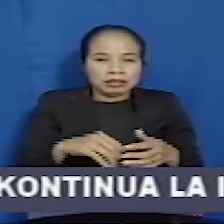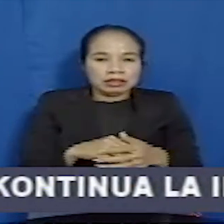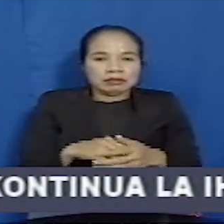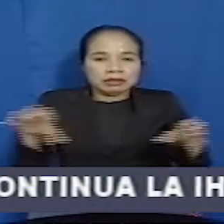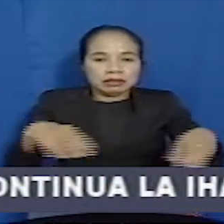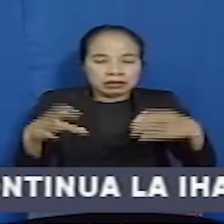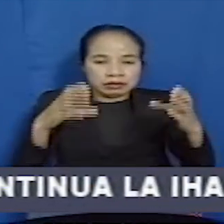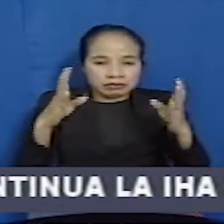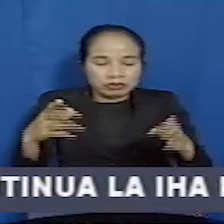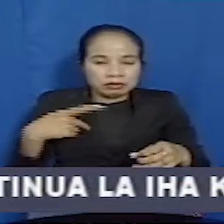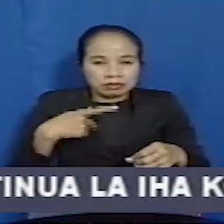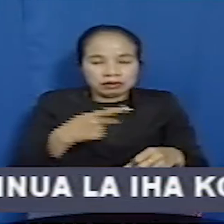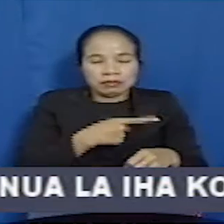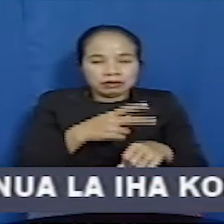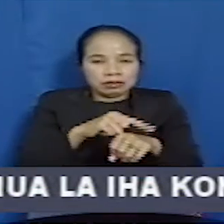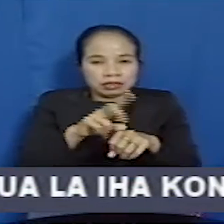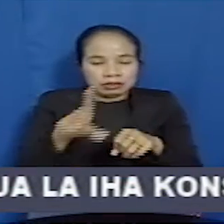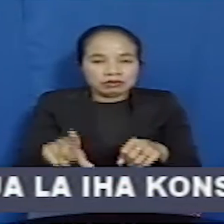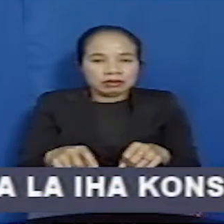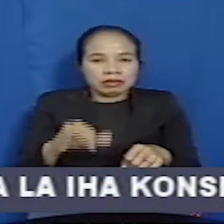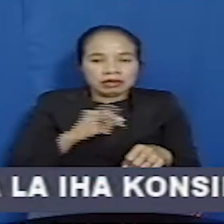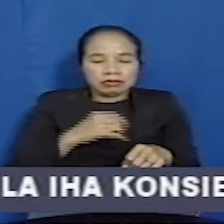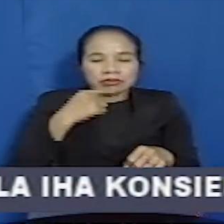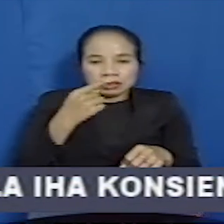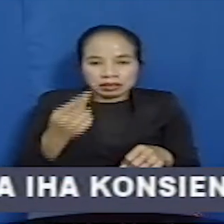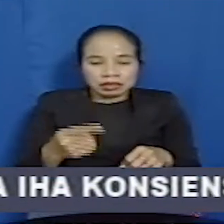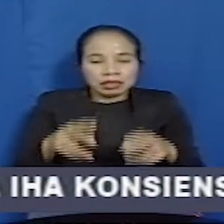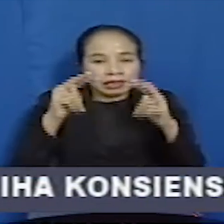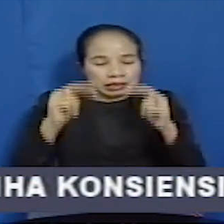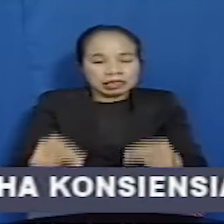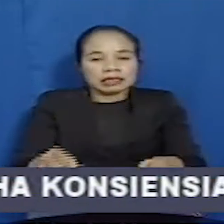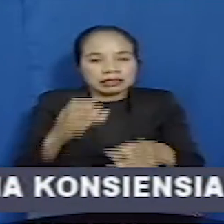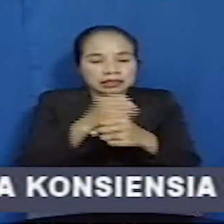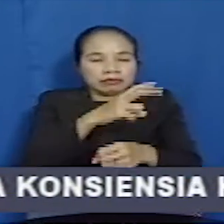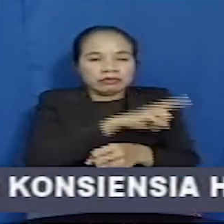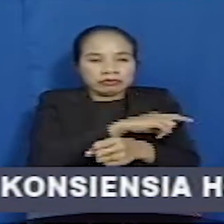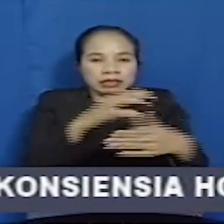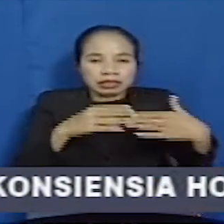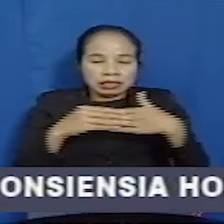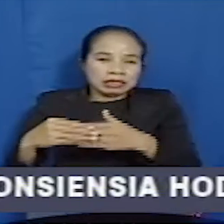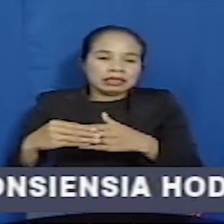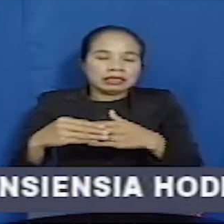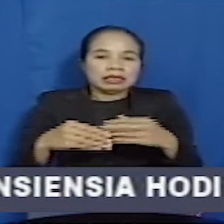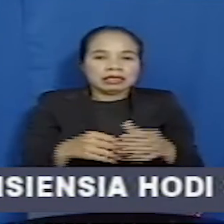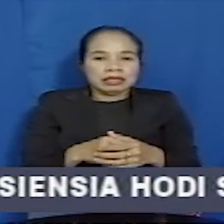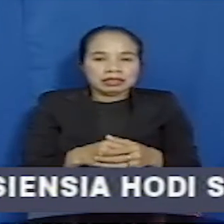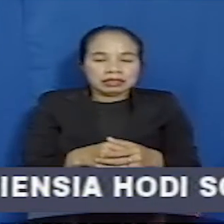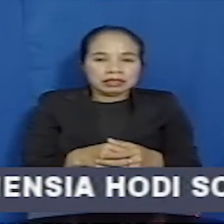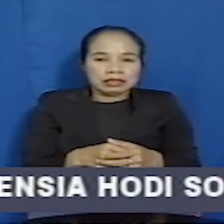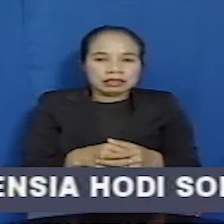os parlamento ha de tiona ha sa tem despacho obrigatório. Líder órgão legislativo ne